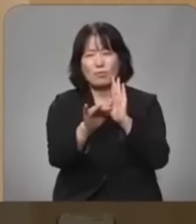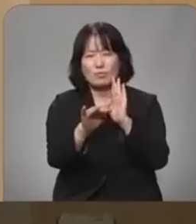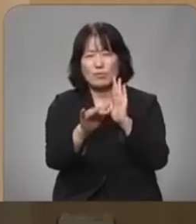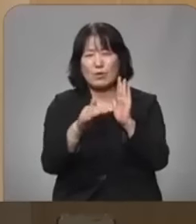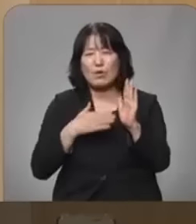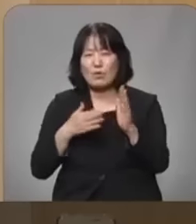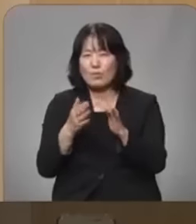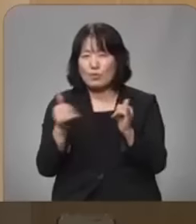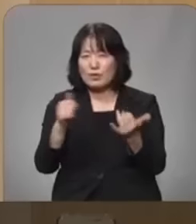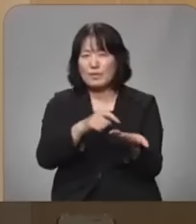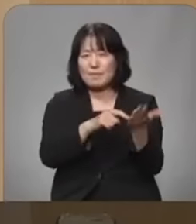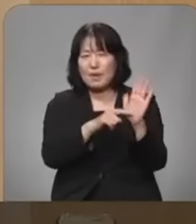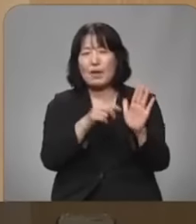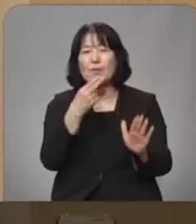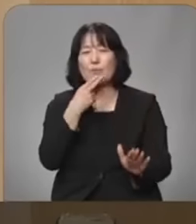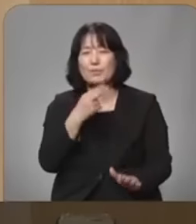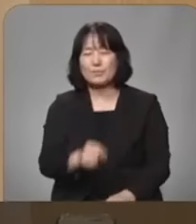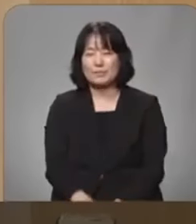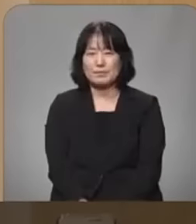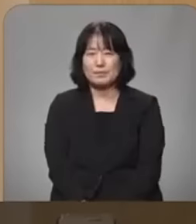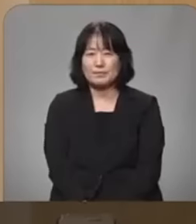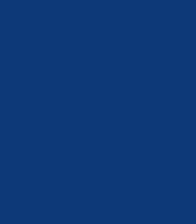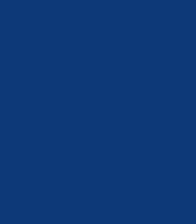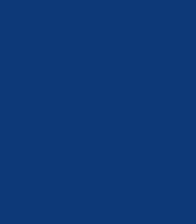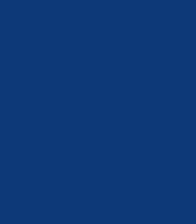있습니다 KBS 뉴스